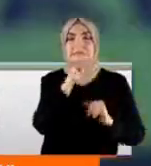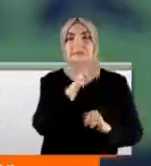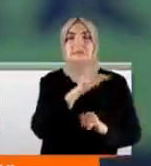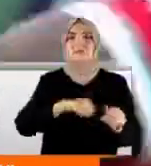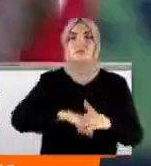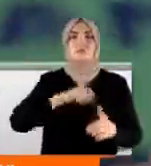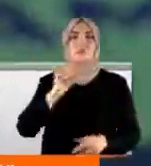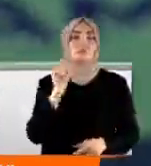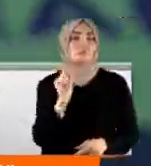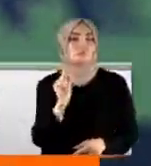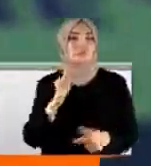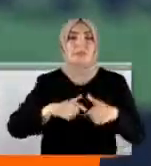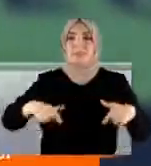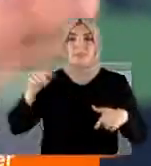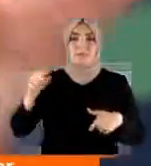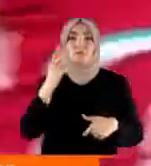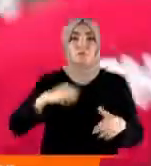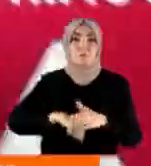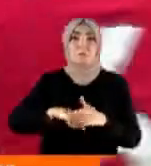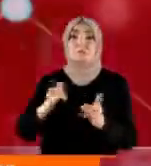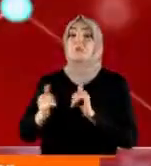maçta yalnız bırakacak.